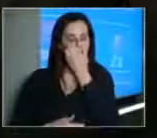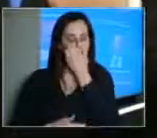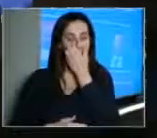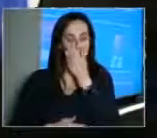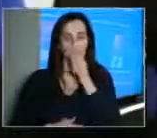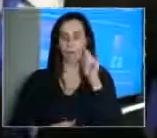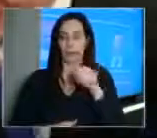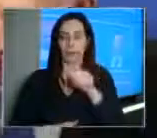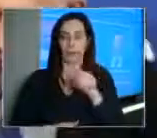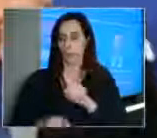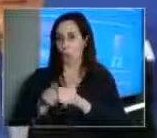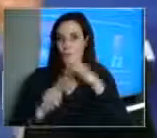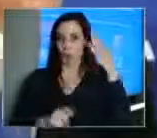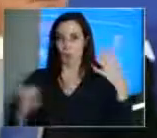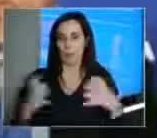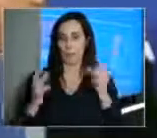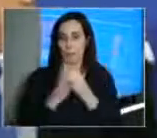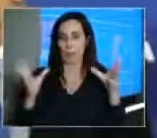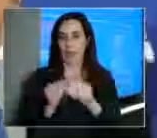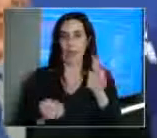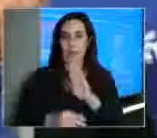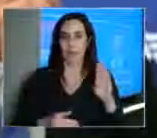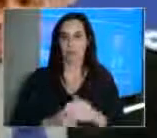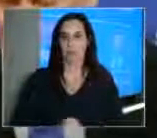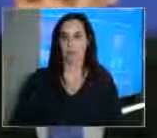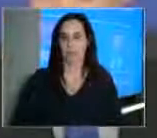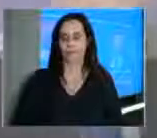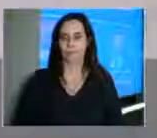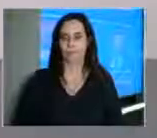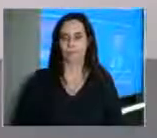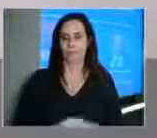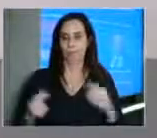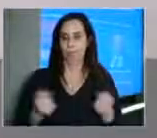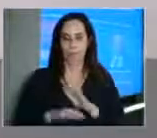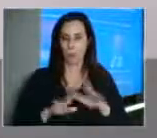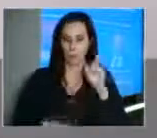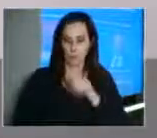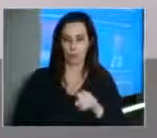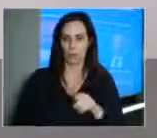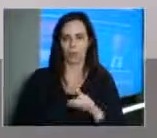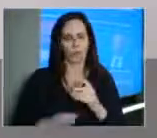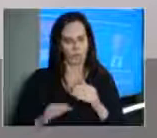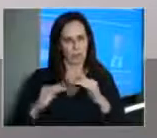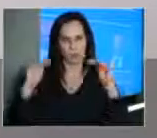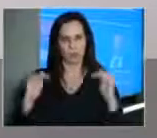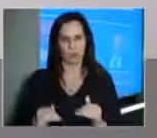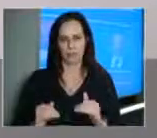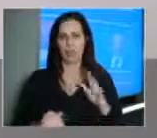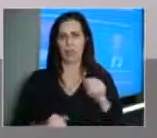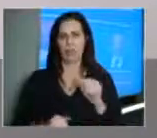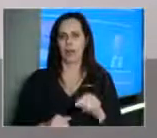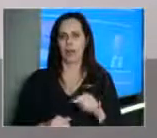אי פעם חלם להגיע למסיבת עיתונאים עם ראש הממשלה. הקמפיינים האנונימיים די נרגעו השבוע, גם